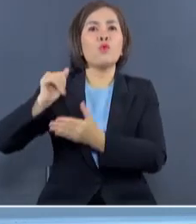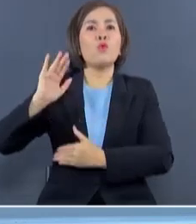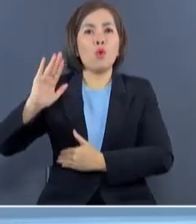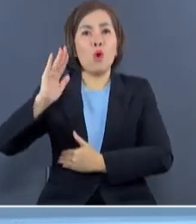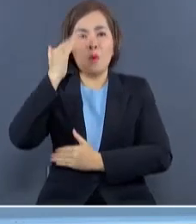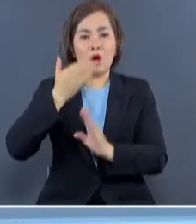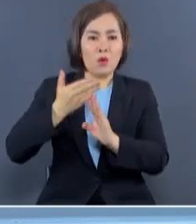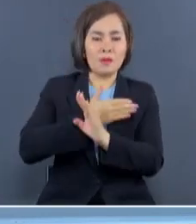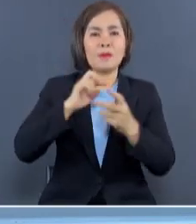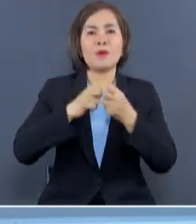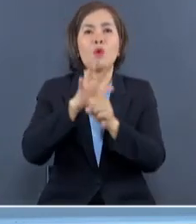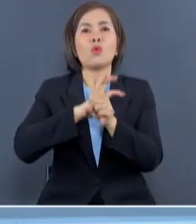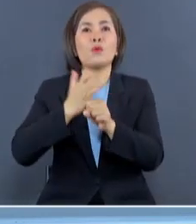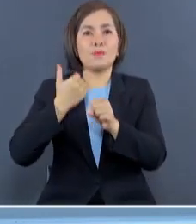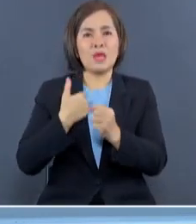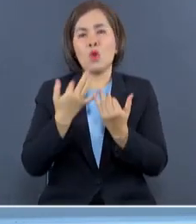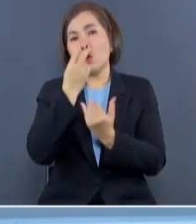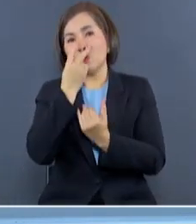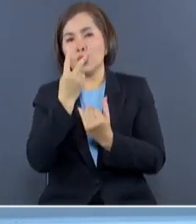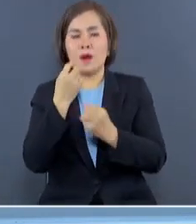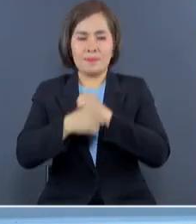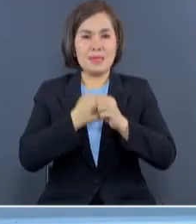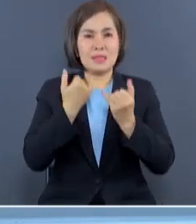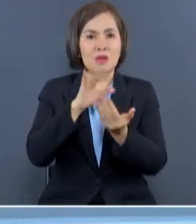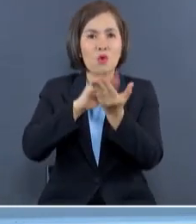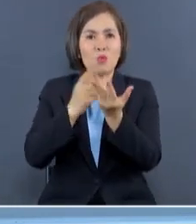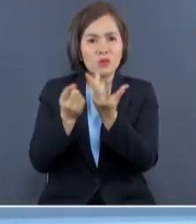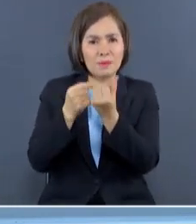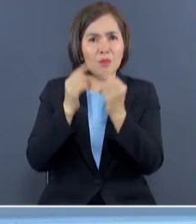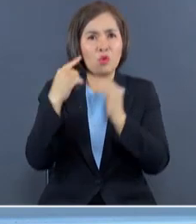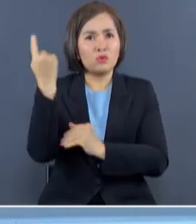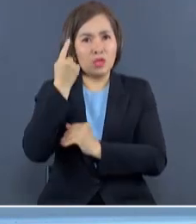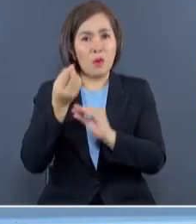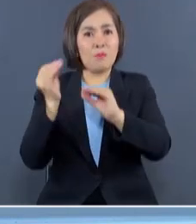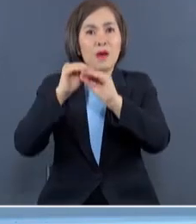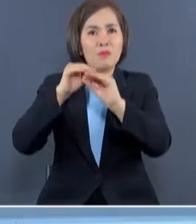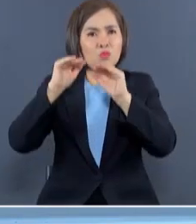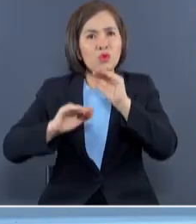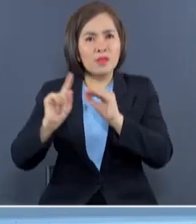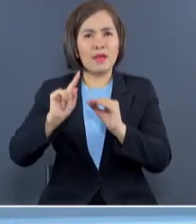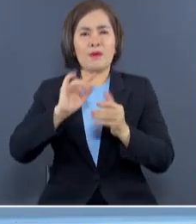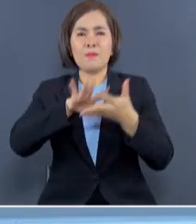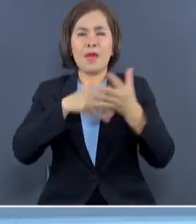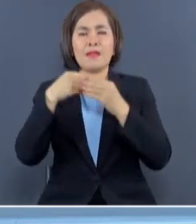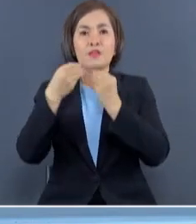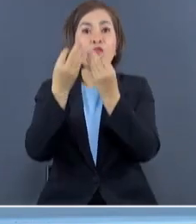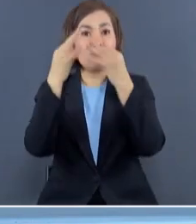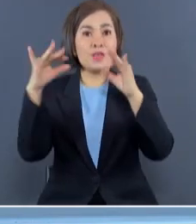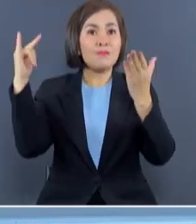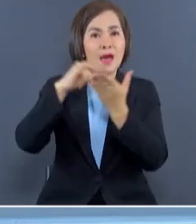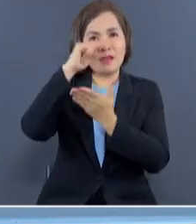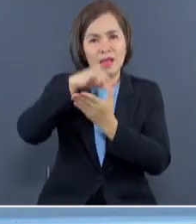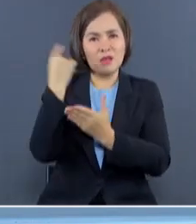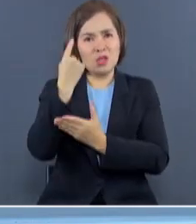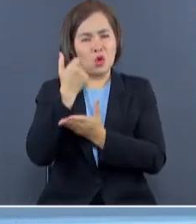ากโควิด19เดี๋ยวรอดูครับคุณผู้ชมตัวเลขนักท่องเที่ยวจีนปีนี้จะฟื้นตัวได้หรือไม่และมาตรการนี้จะช่วยเรื่องของการท่องเที่ยวได้มากน้อย